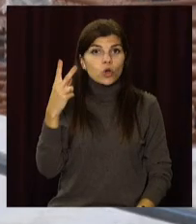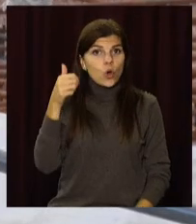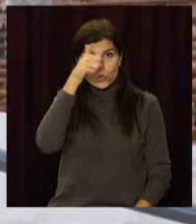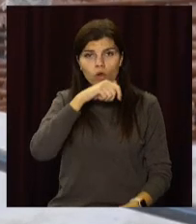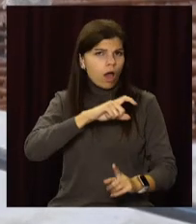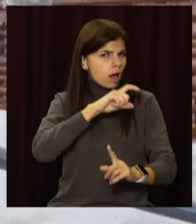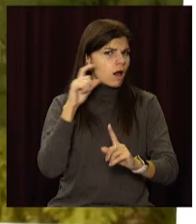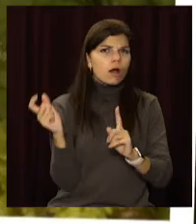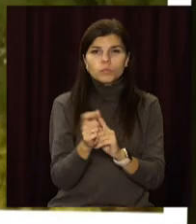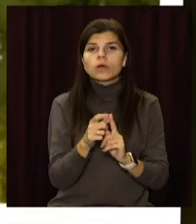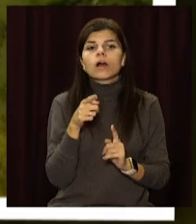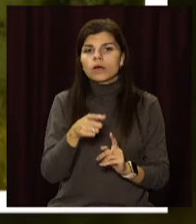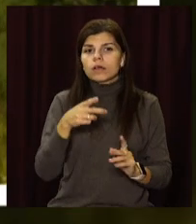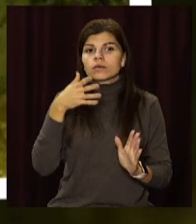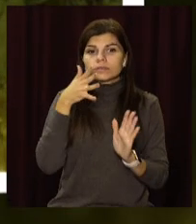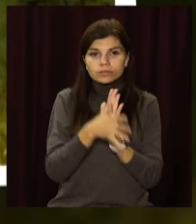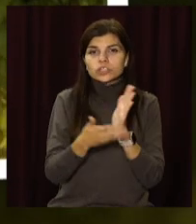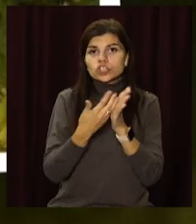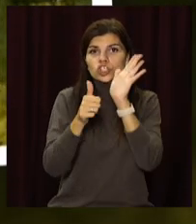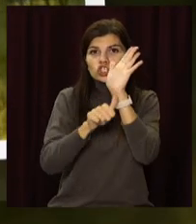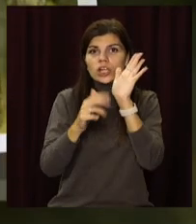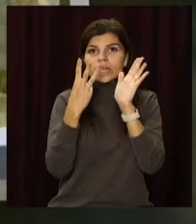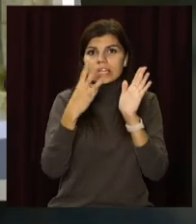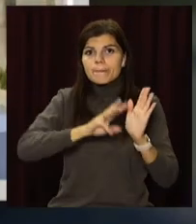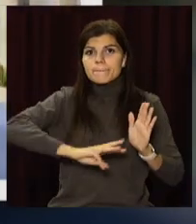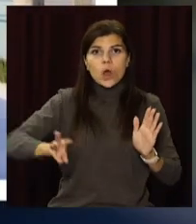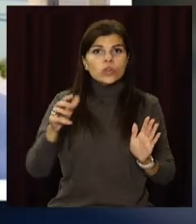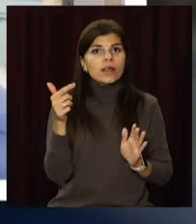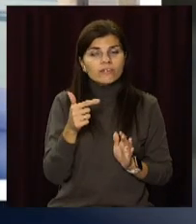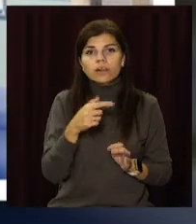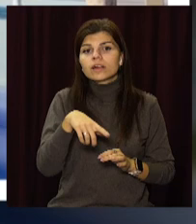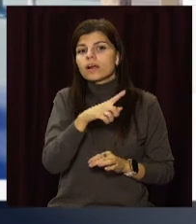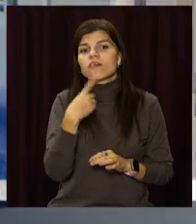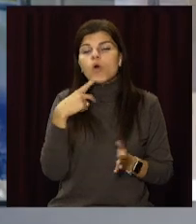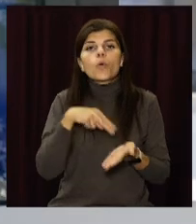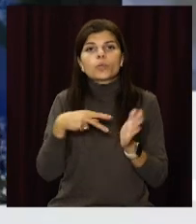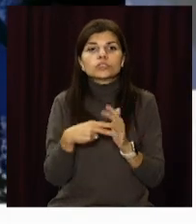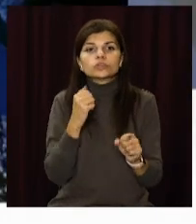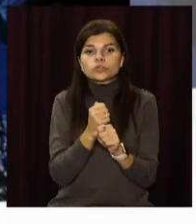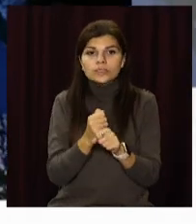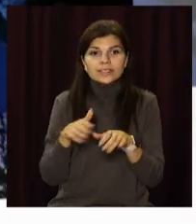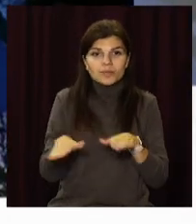рік. Створення парку обійдеться місту 63 мільйони гривень. У міськраді кажуть, у планах